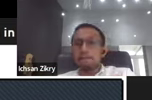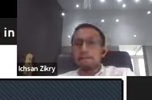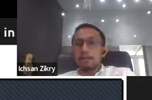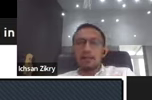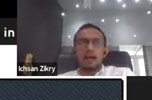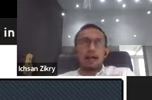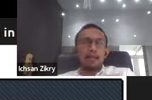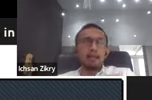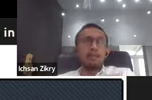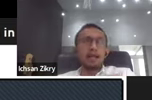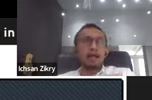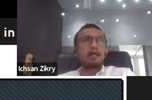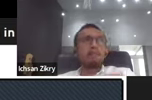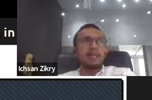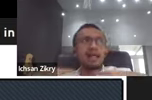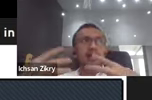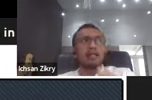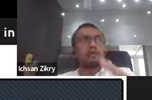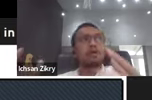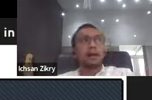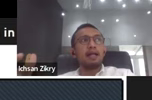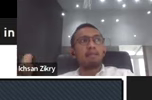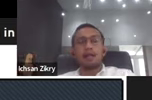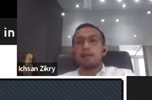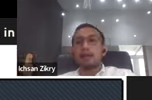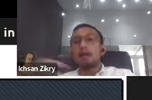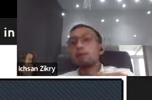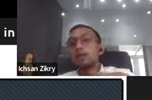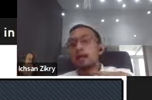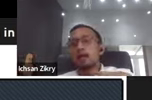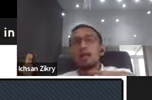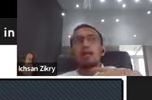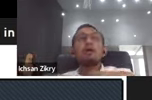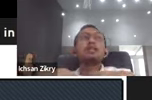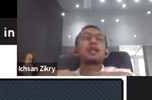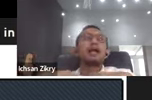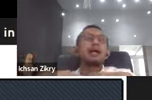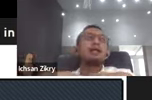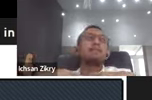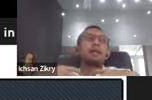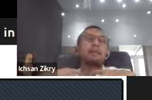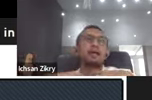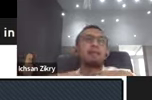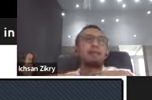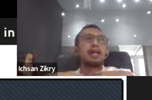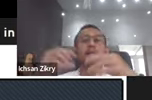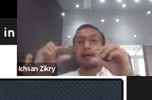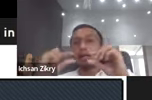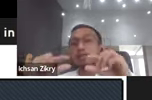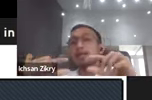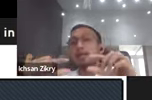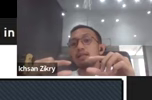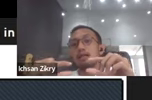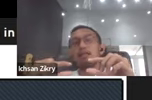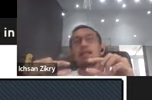di Indonesia yang akhirnya menyerahkan penilaian itu kepada pihak-pihak yang berwenang. Kalau diserahkan kepada pihak yang berwenang